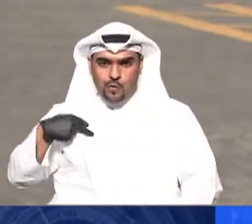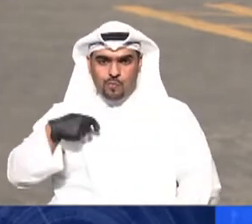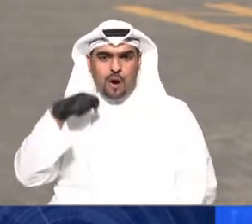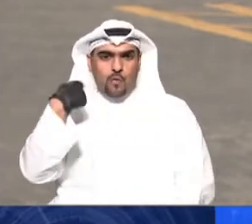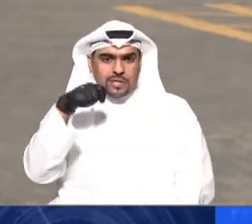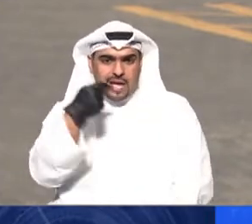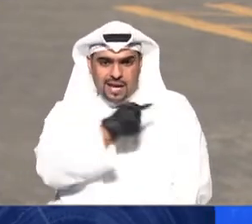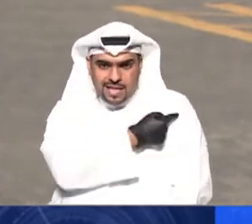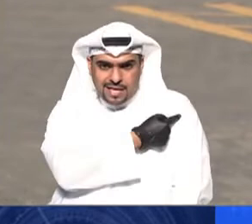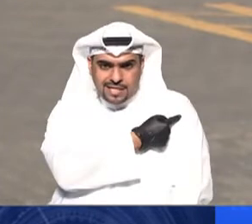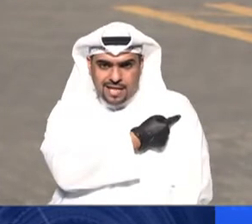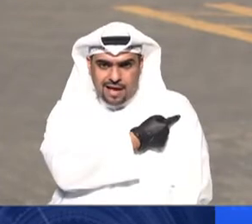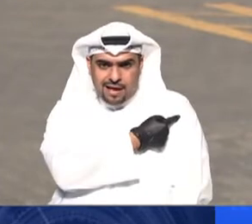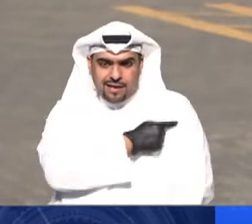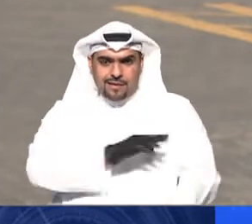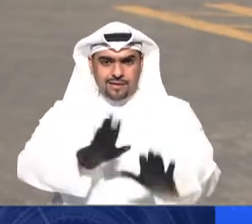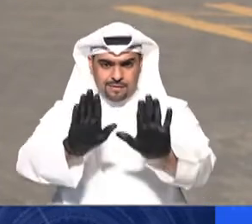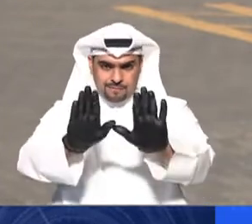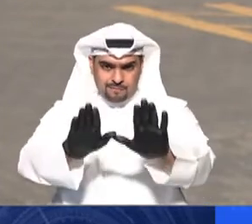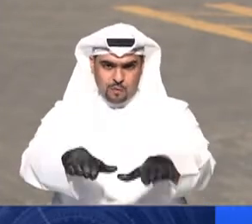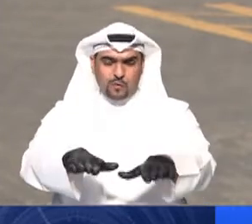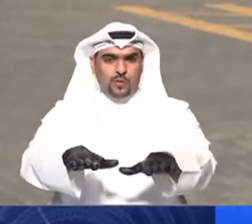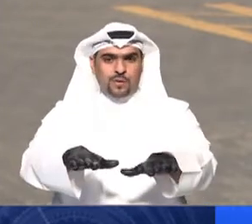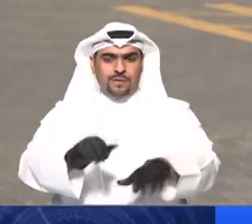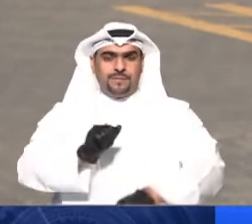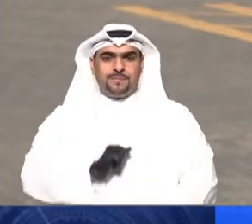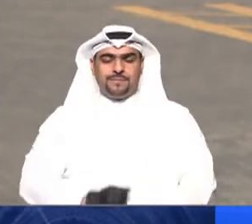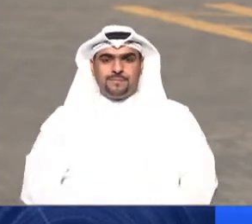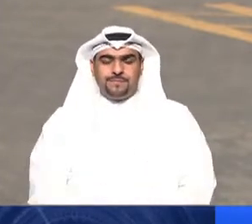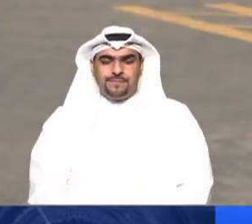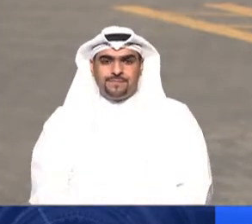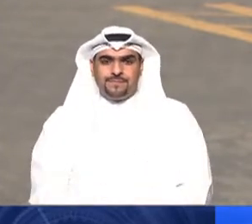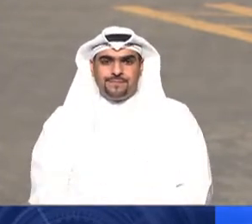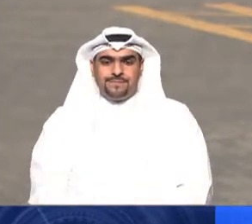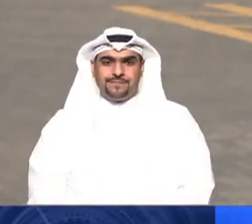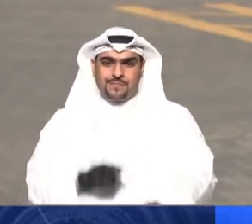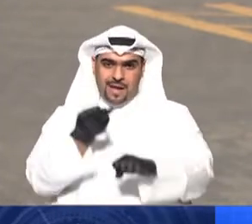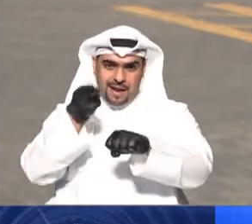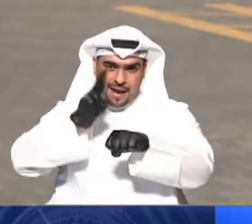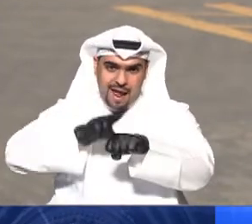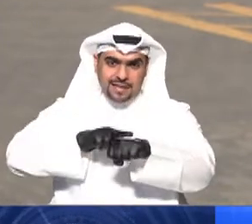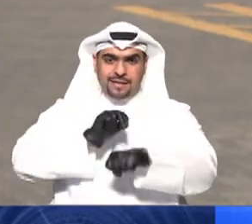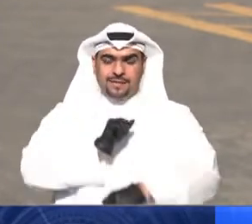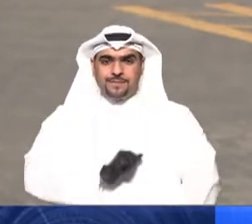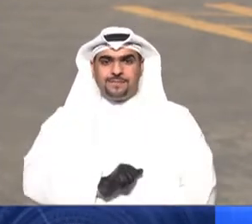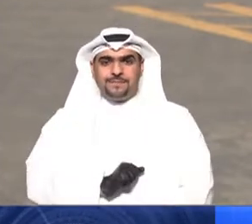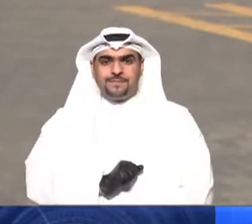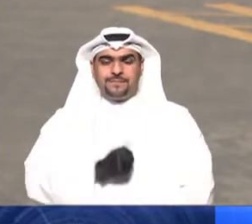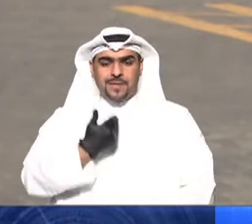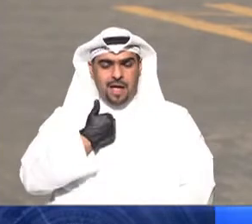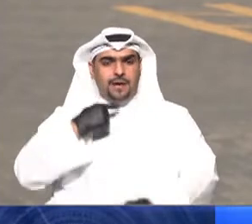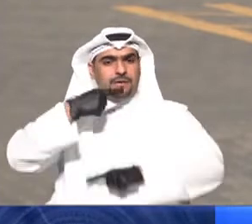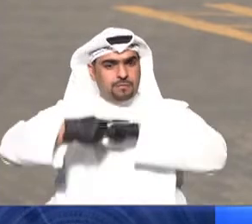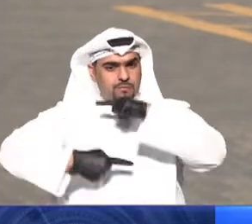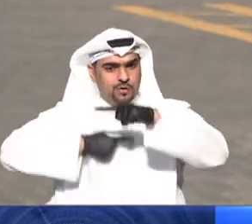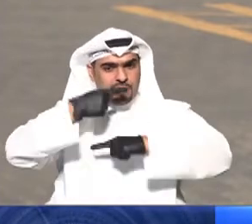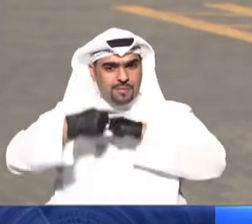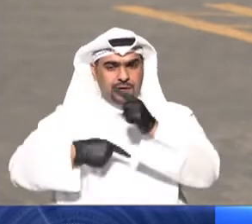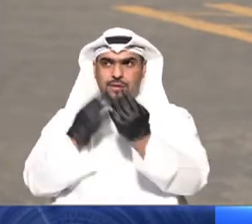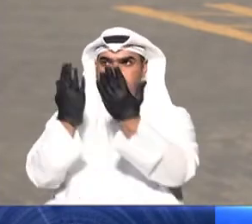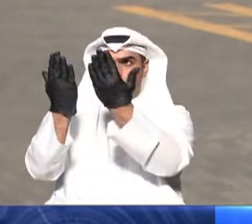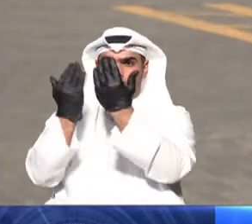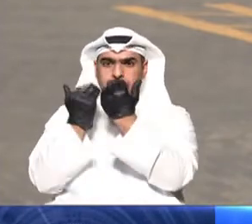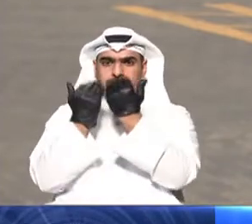وعلى رأسها وزارة الصحة. بالإضافة إلى ذلك احنا مستمرين باستقبال